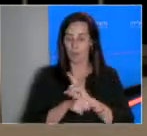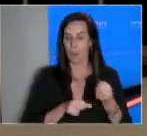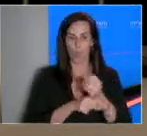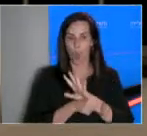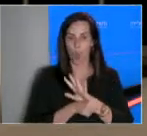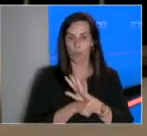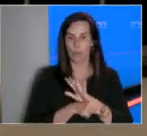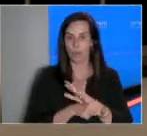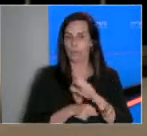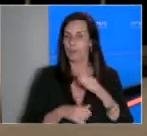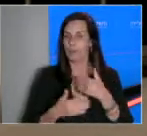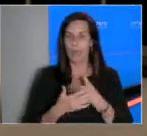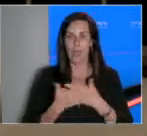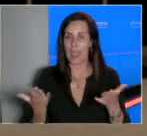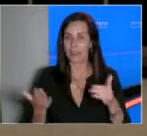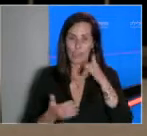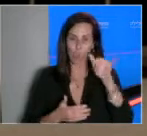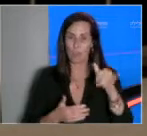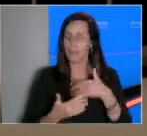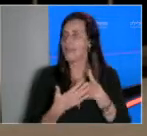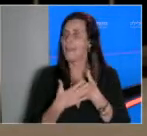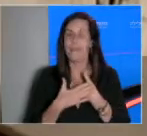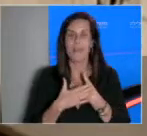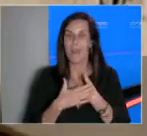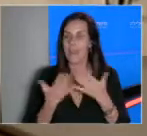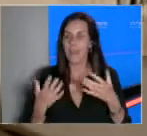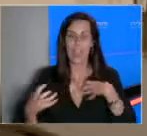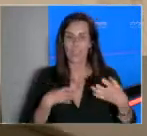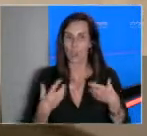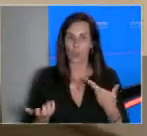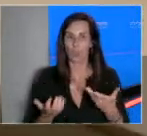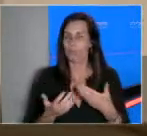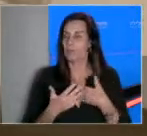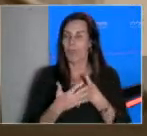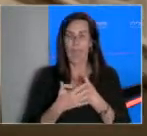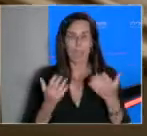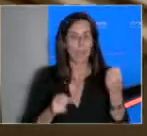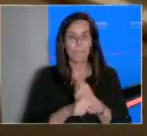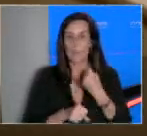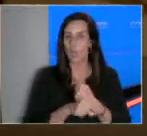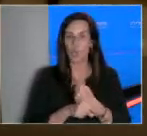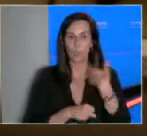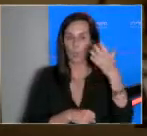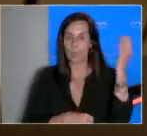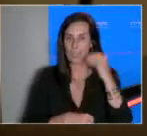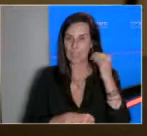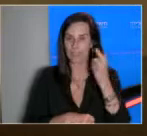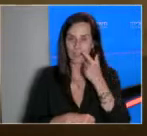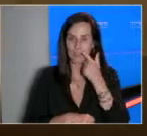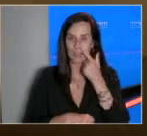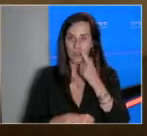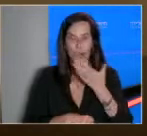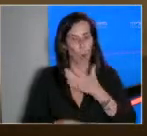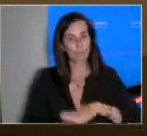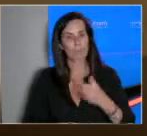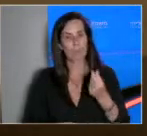הקורונה, בזמן שאין טיולים, בזמן שאין הצגות, בזמן שאין פעילויות חוץ בתי ספר, רוצים